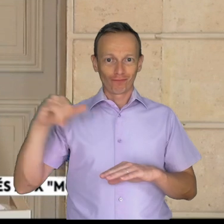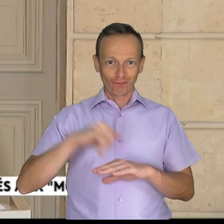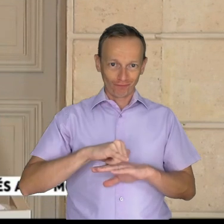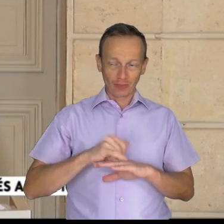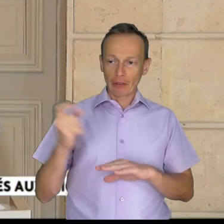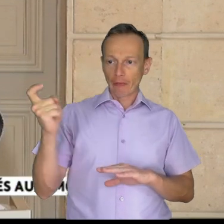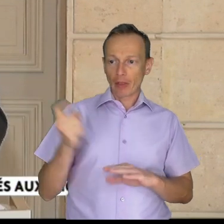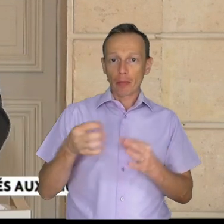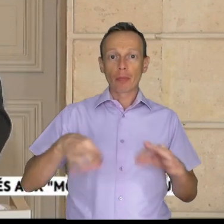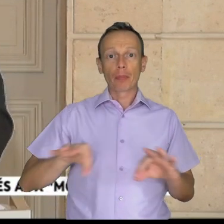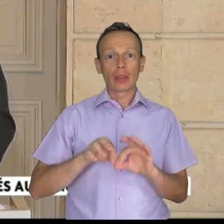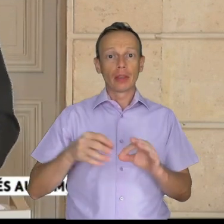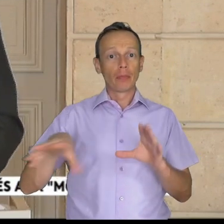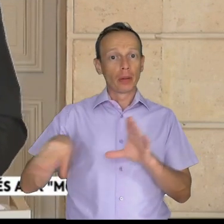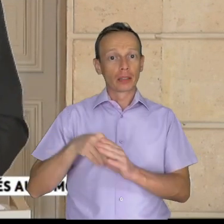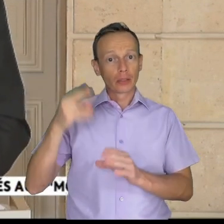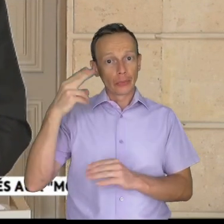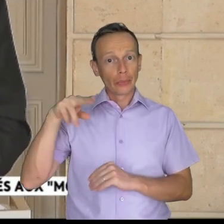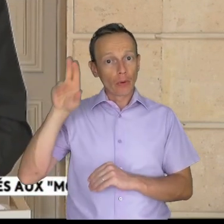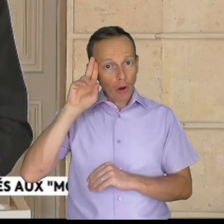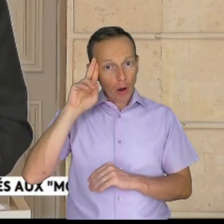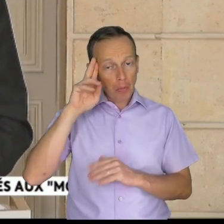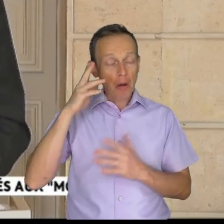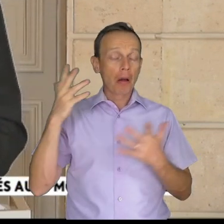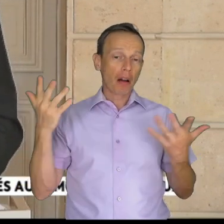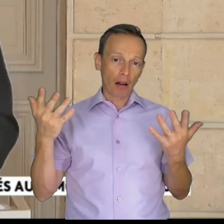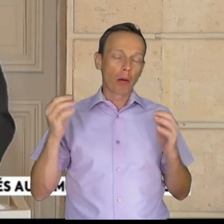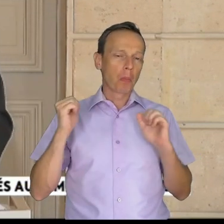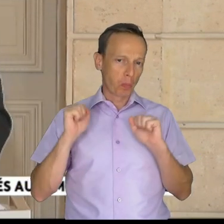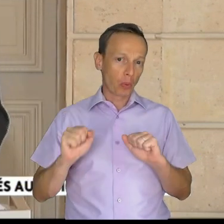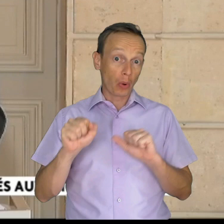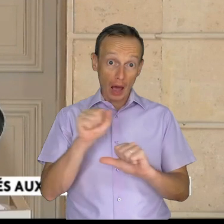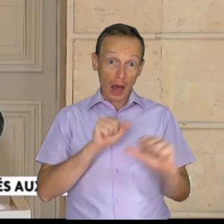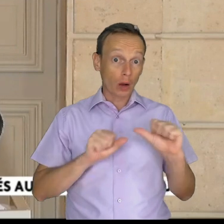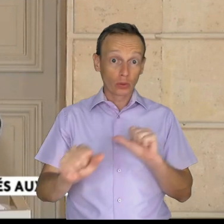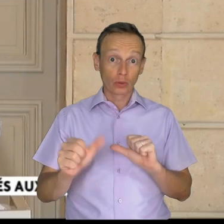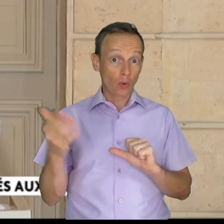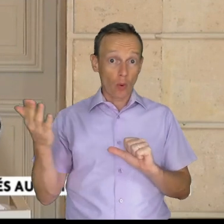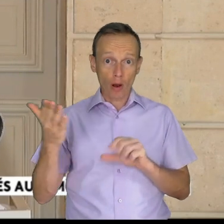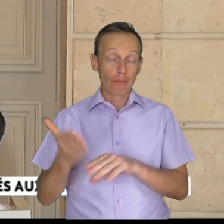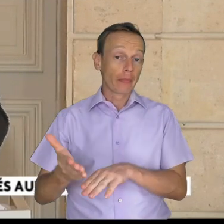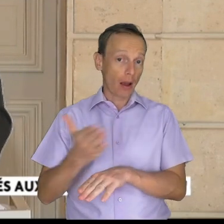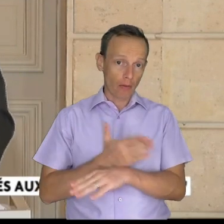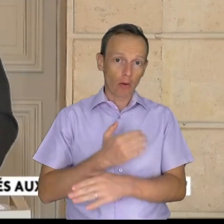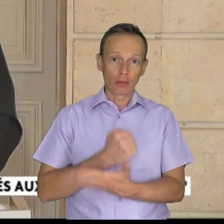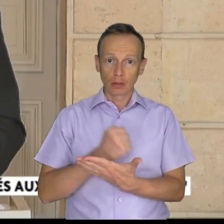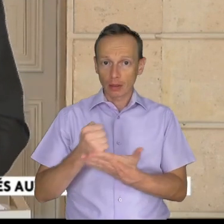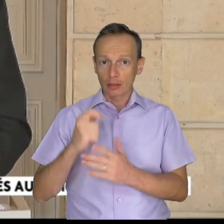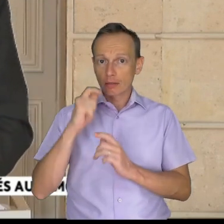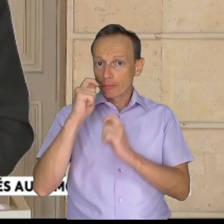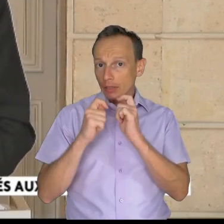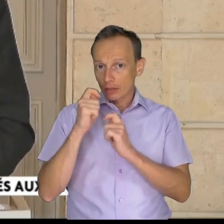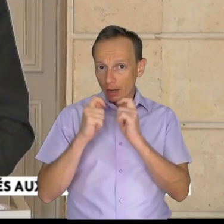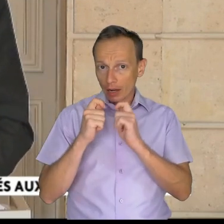France à partir d'un pays de l'Union européenne sera conditionnée à la réalisation d'un